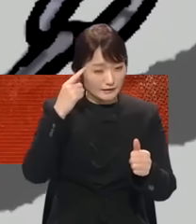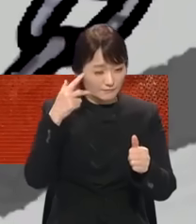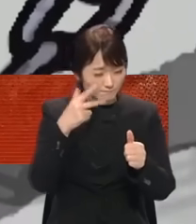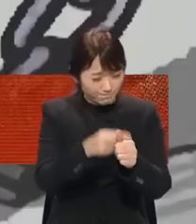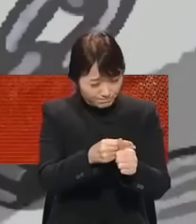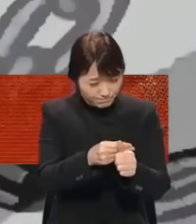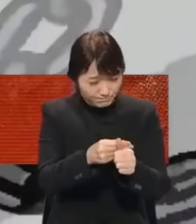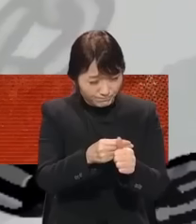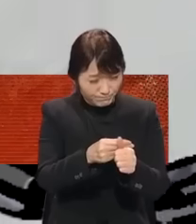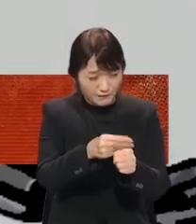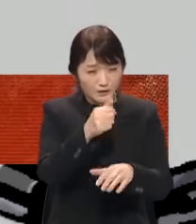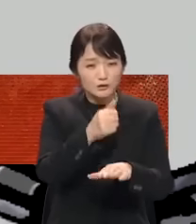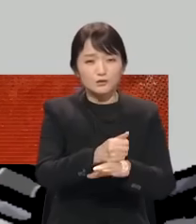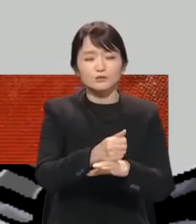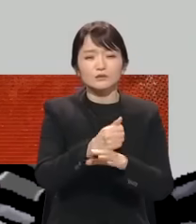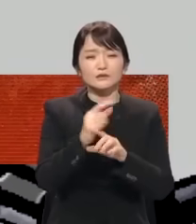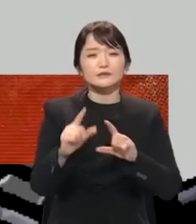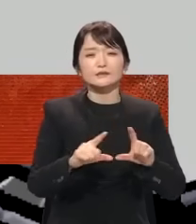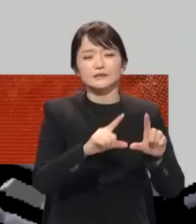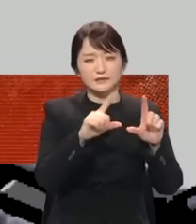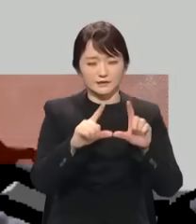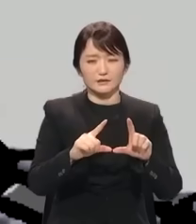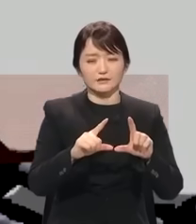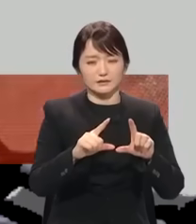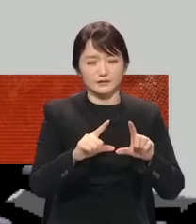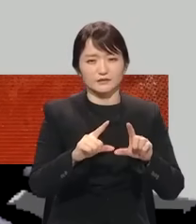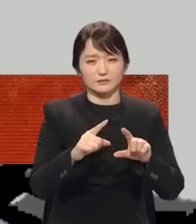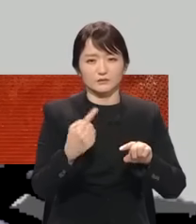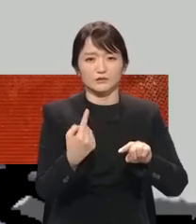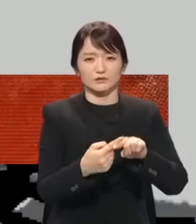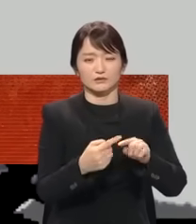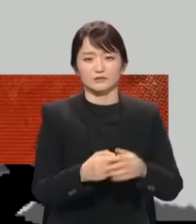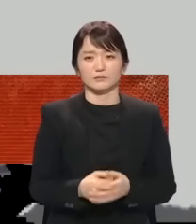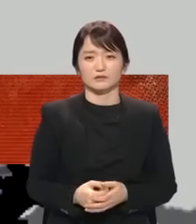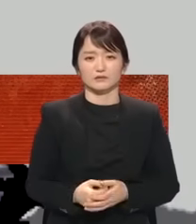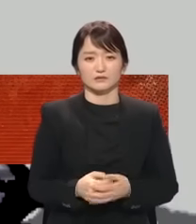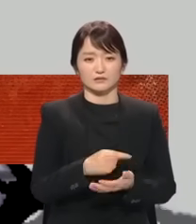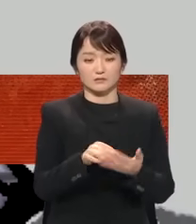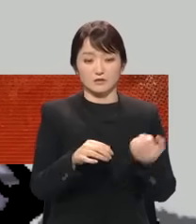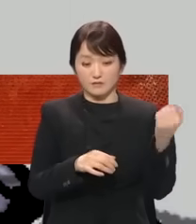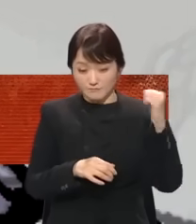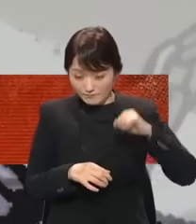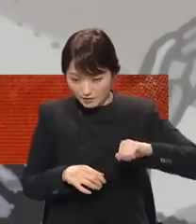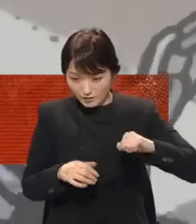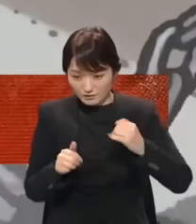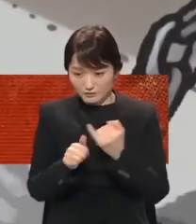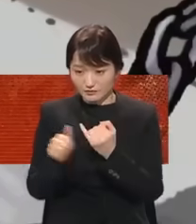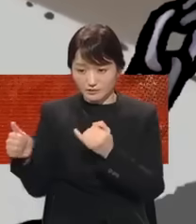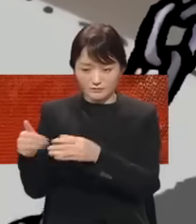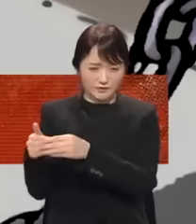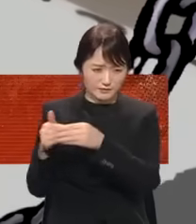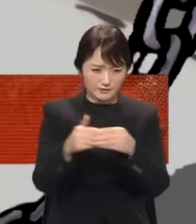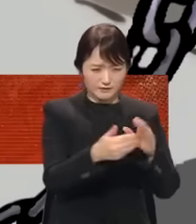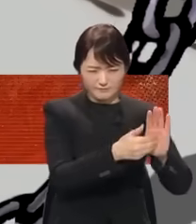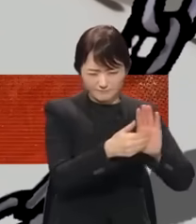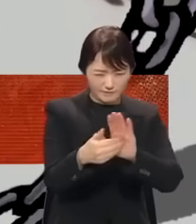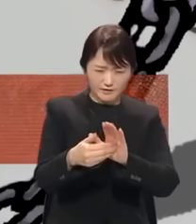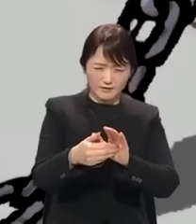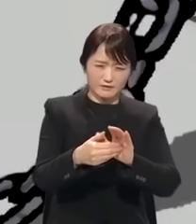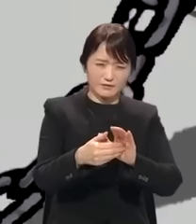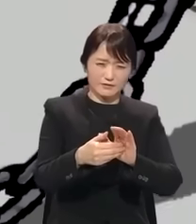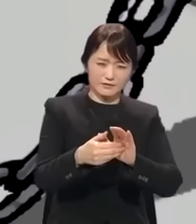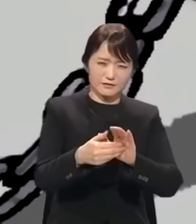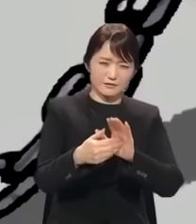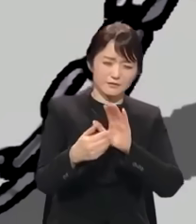있다라고 하는 것이죠 그래서이 피해자가 반항을 하면은 남편을 데리고 와서 저항하기 어려웠고 그리고 이제이 가족 위에